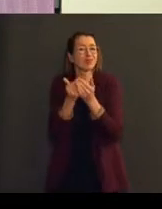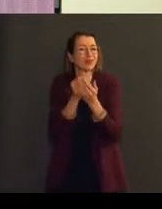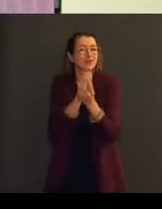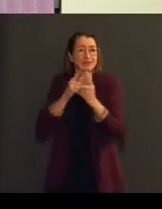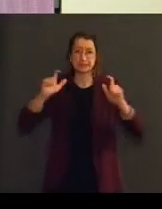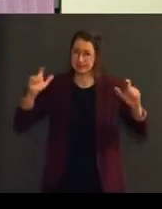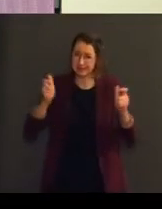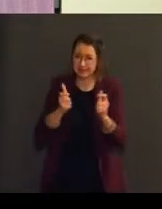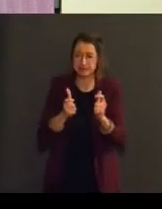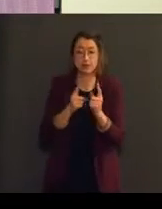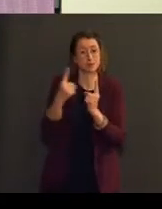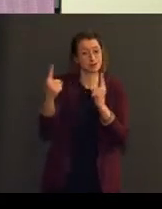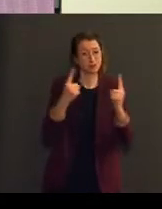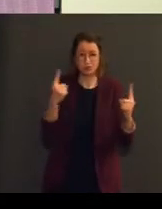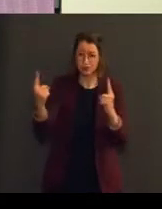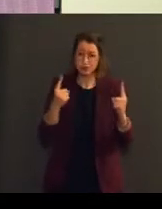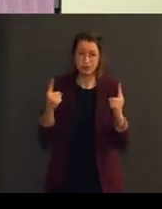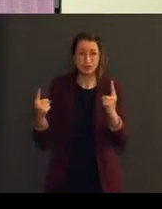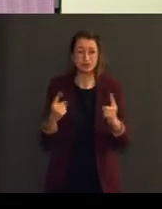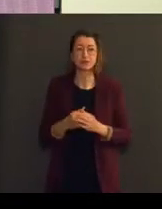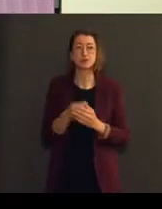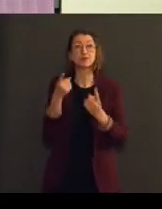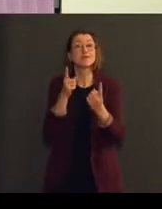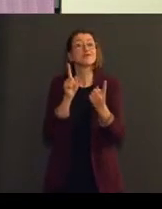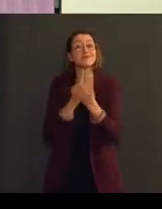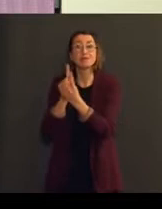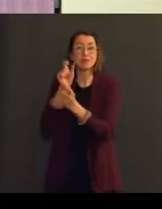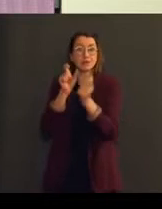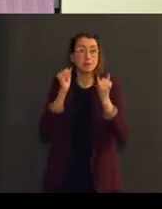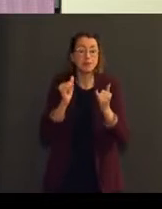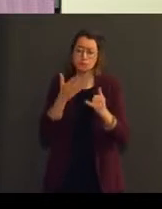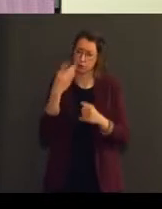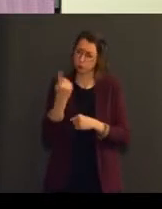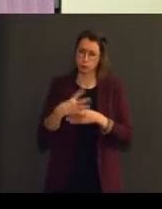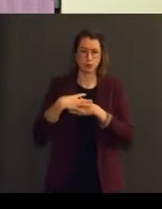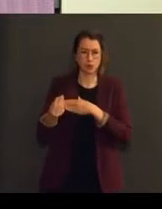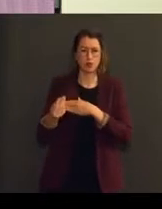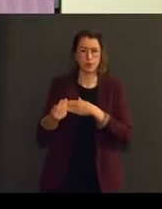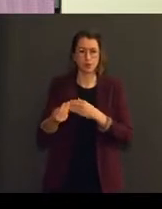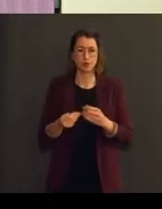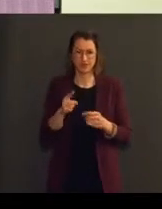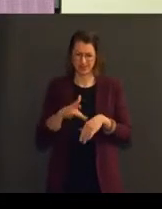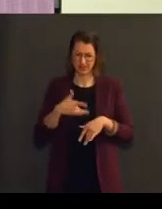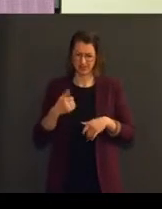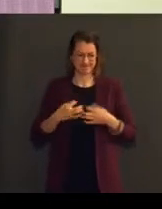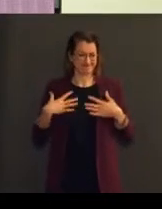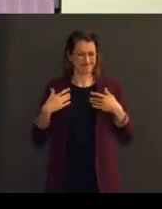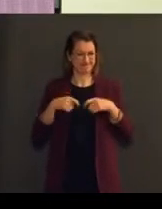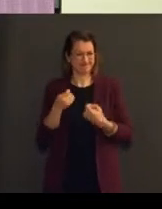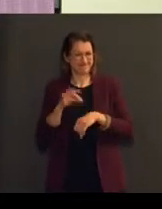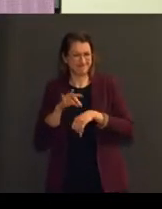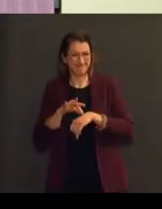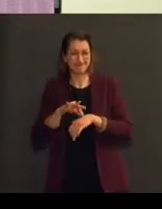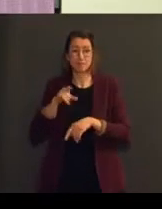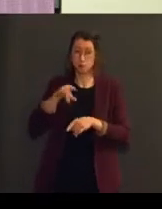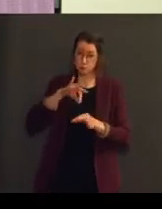rencontrer essentiellement à l'extérieur et au moindre symptôme, au moindre de doute, de vous faire dépister. Même si vous